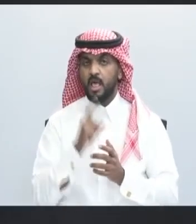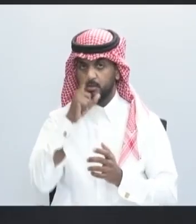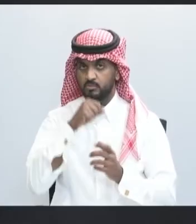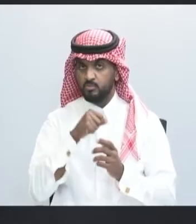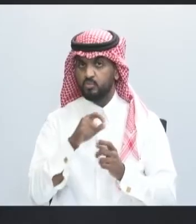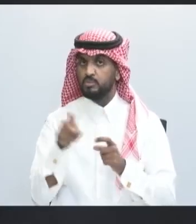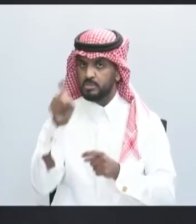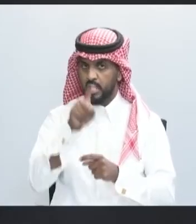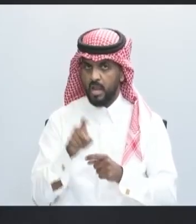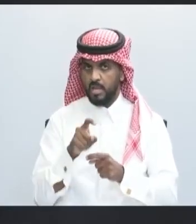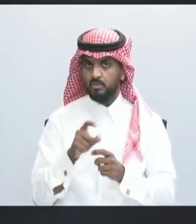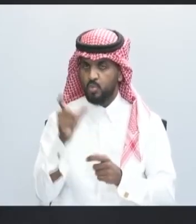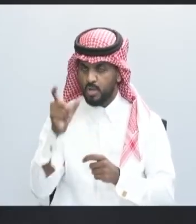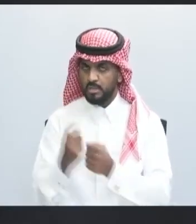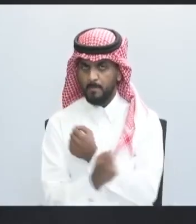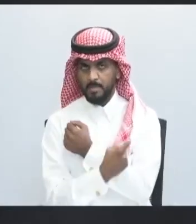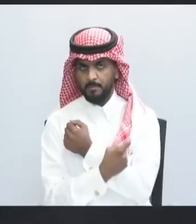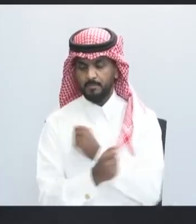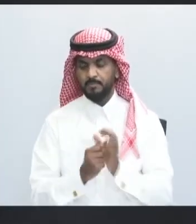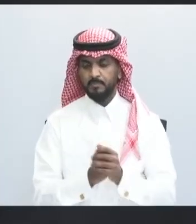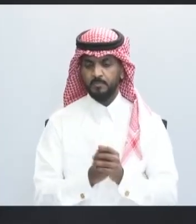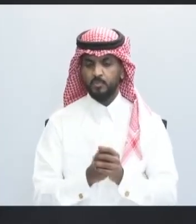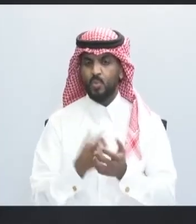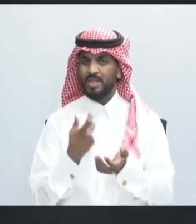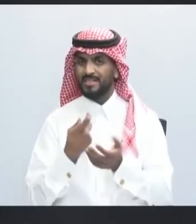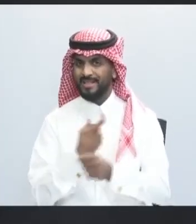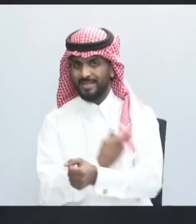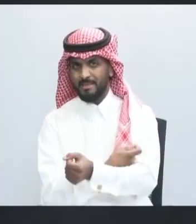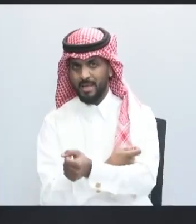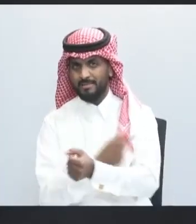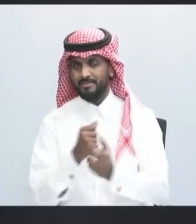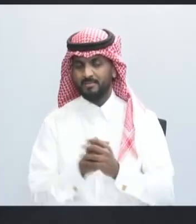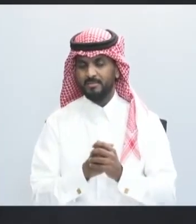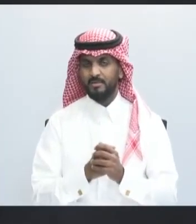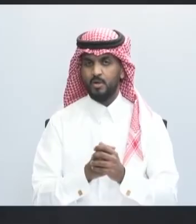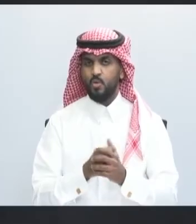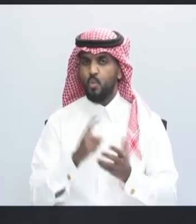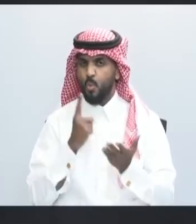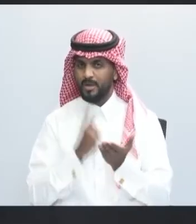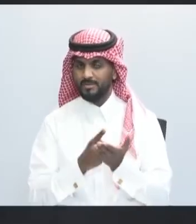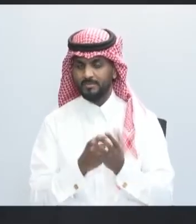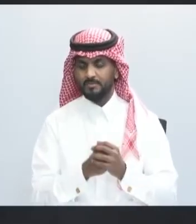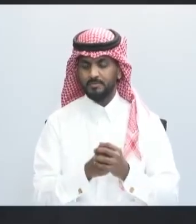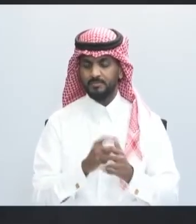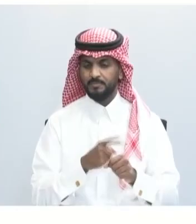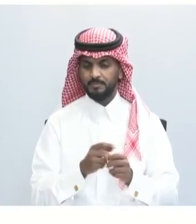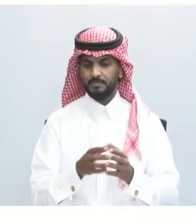استشاره الطبيب كما يجب اخذ التطعيمات اللازمه حسب اوقاتها المحدده